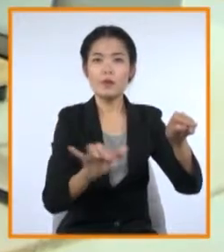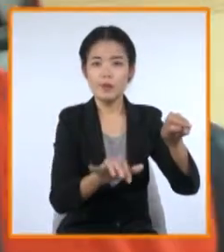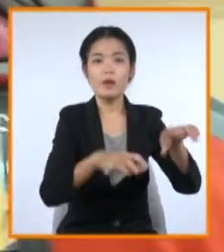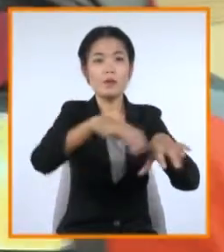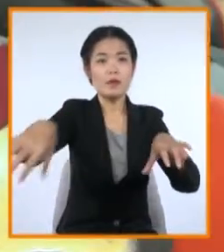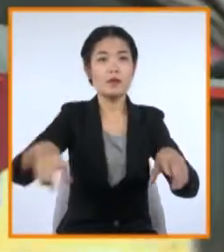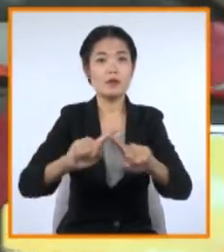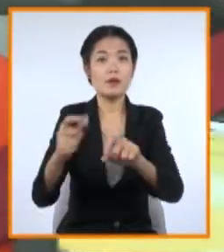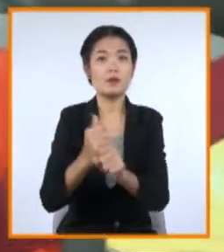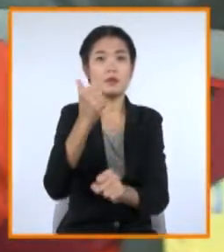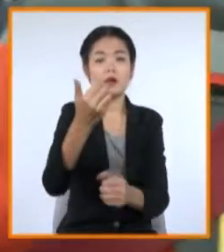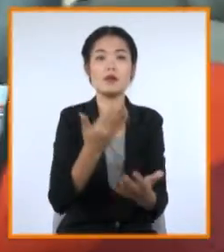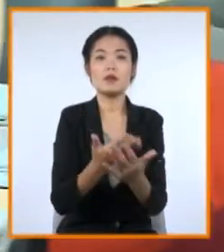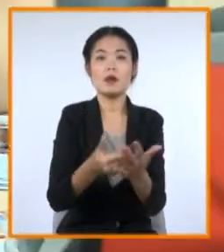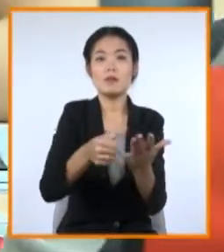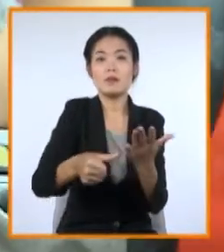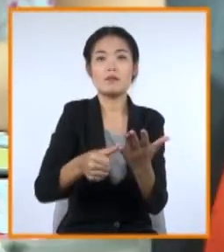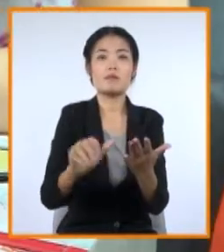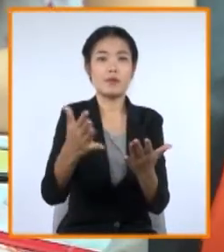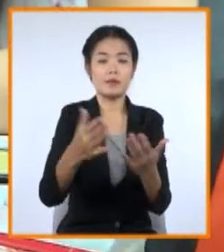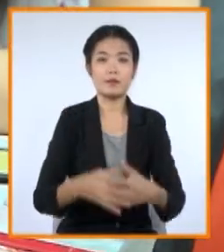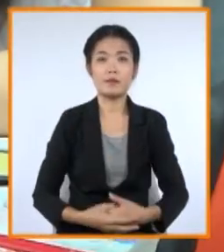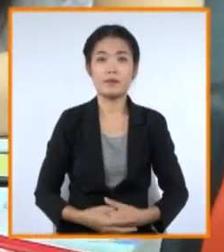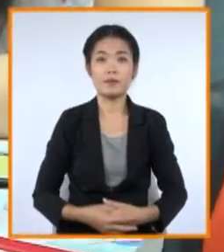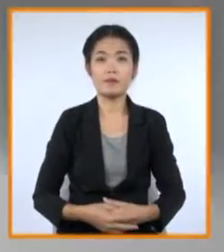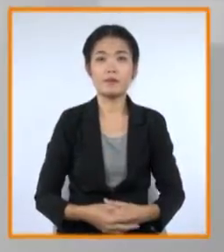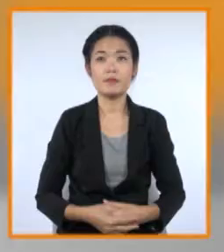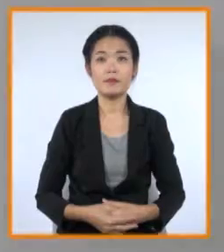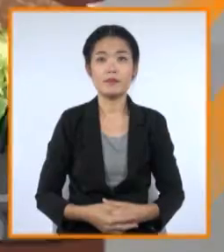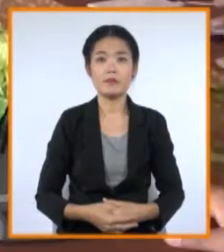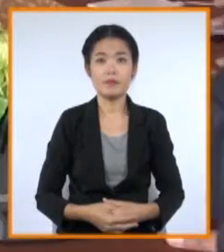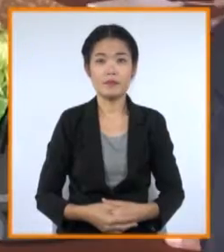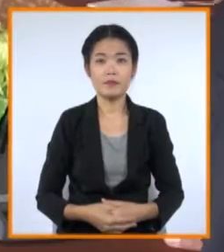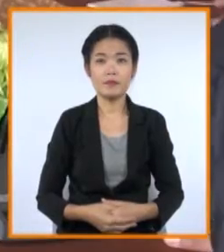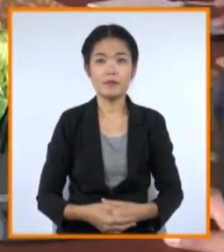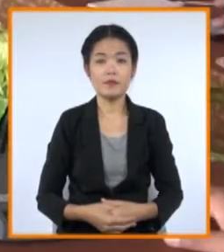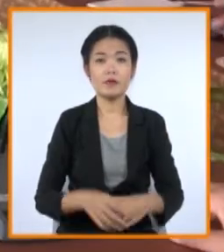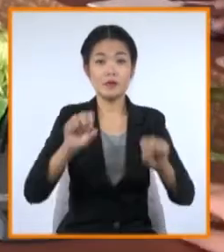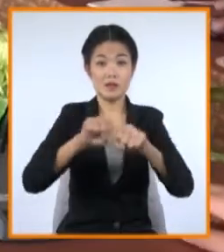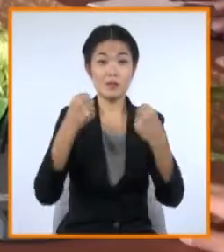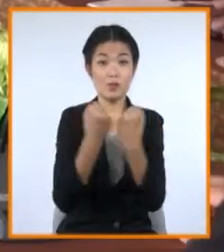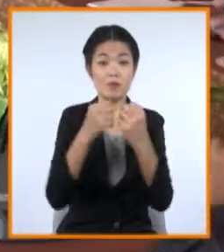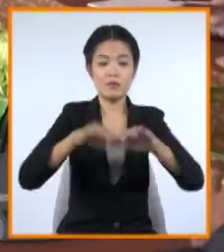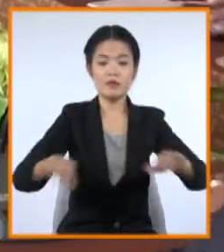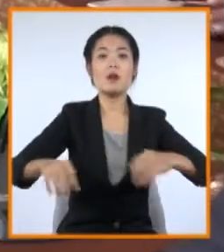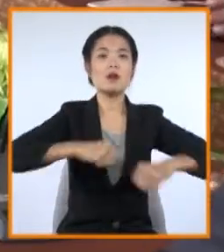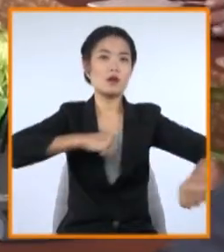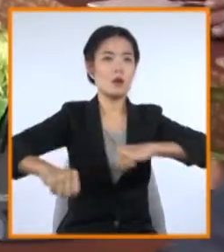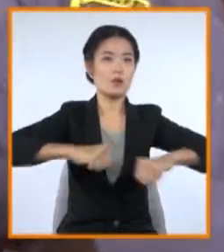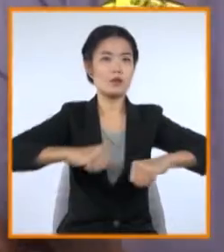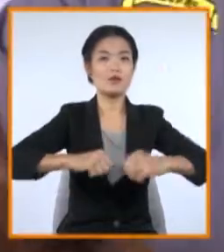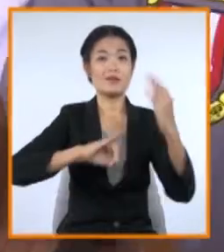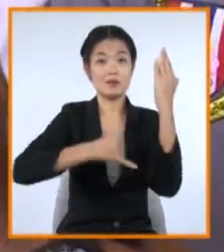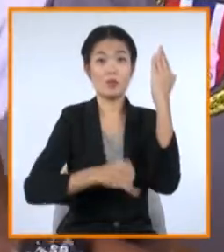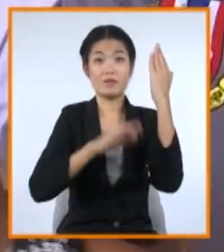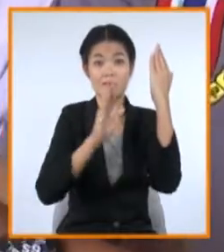ที่โดยไม่เสียค่าธรรมเนียมตลอดระยะเวลาที่ปิดให้บริการสมาคมเด็กและเยาวชนเพื่อสันติภาพชายแดนใต้ห